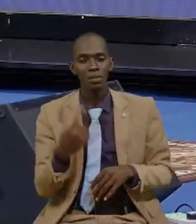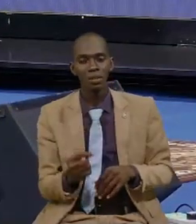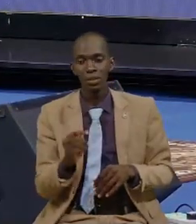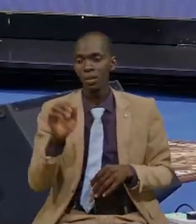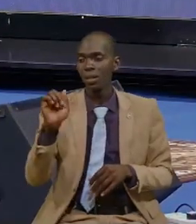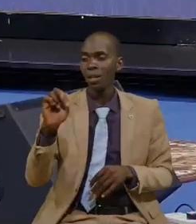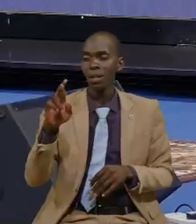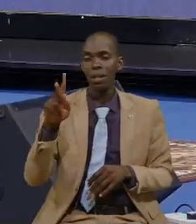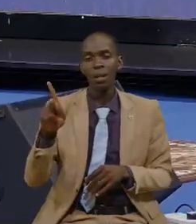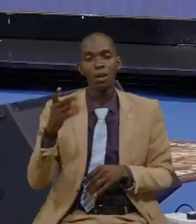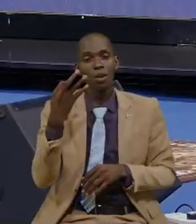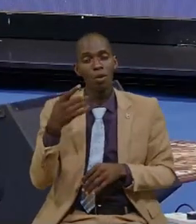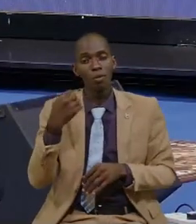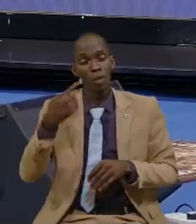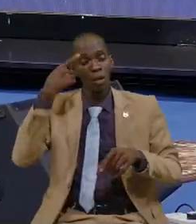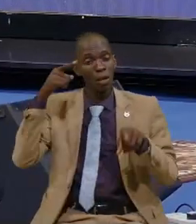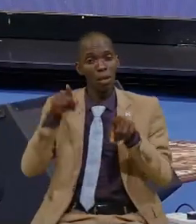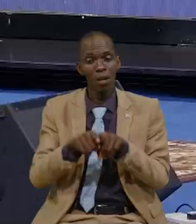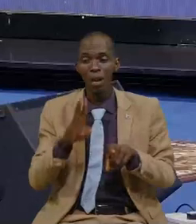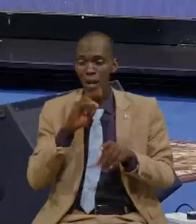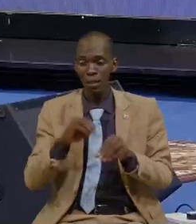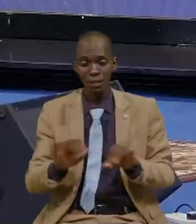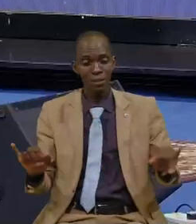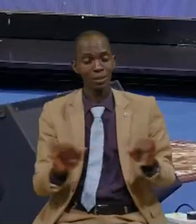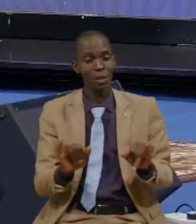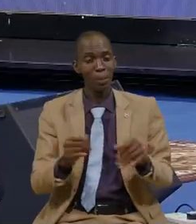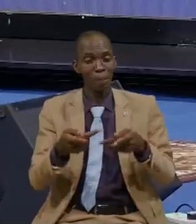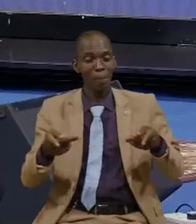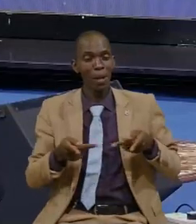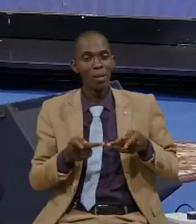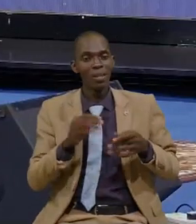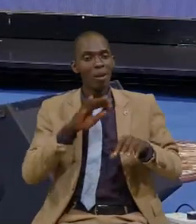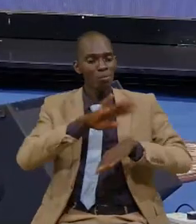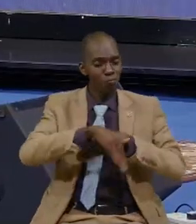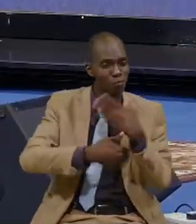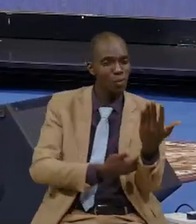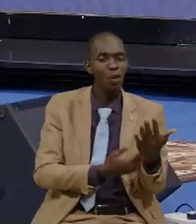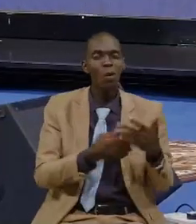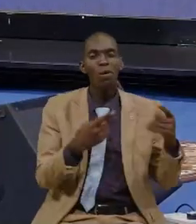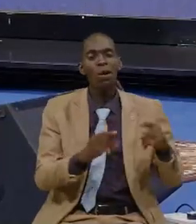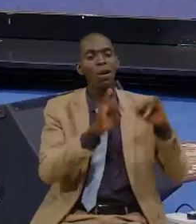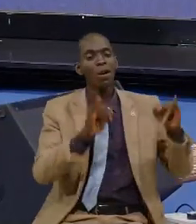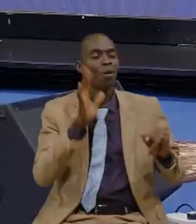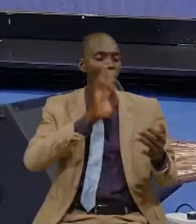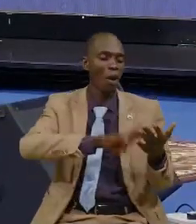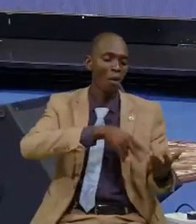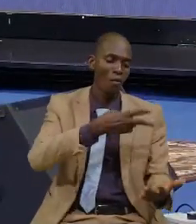est l'arche de l'alliance, si l'idole et l'arche de l'alliance demeurent au même lieu, le matin, l'idole va tomber